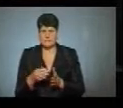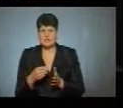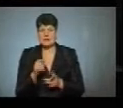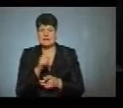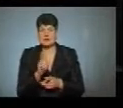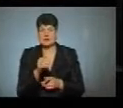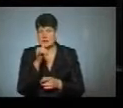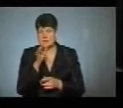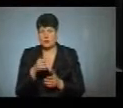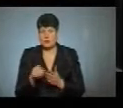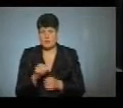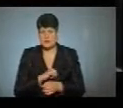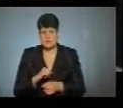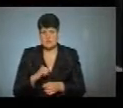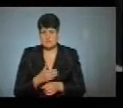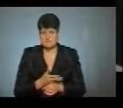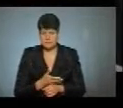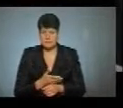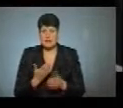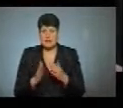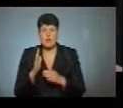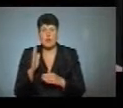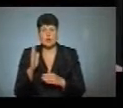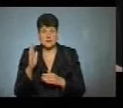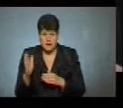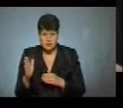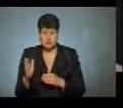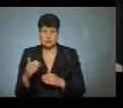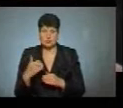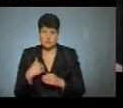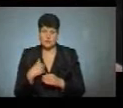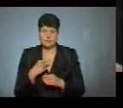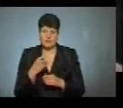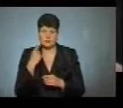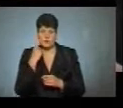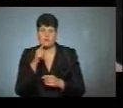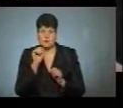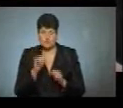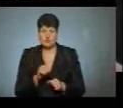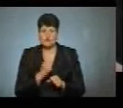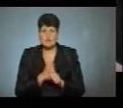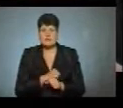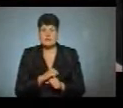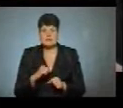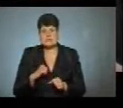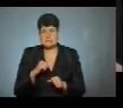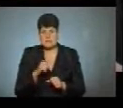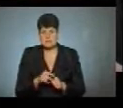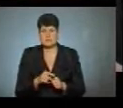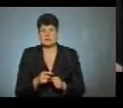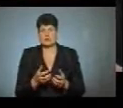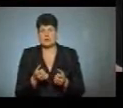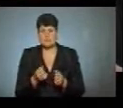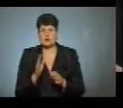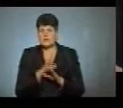закупити самостійно. Але в подальшому ми впевнені, що вони зможуть це робити за власний рахунок, за рахунок поточного утримання. Якщо будуть